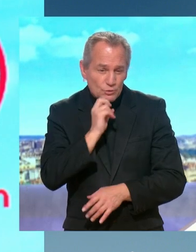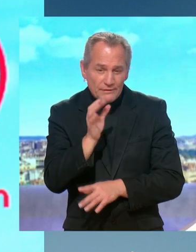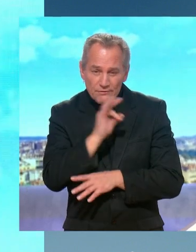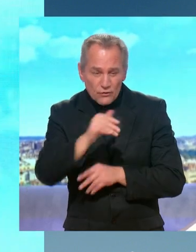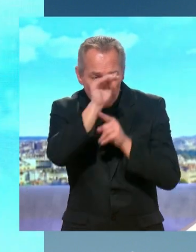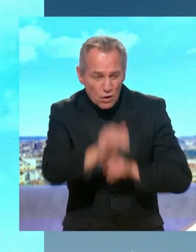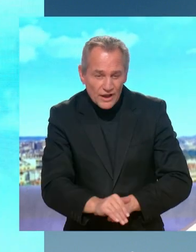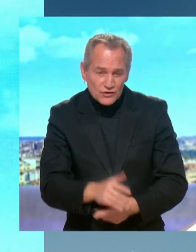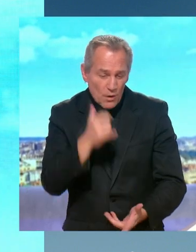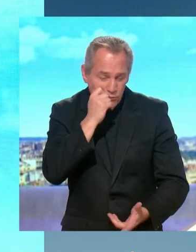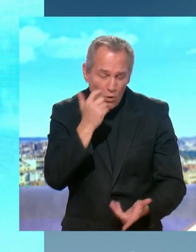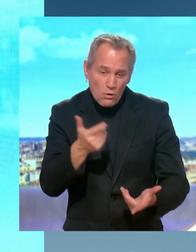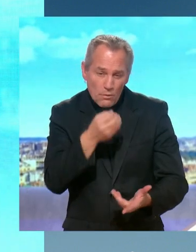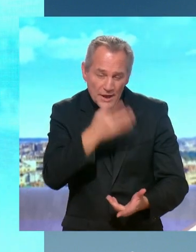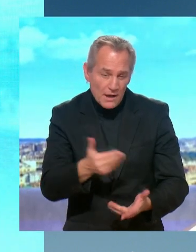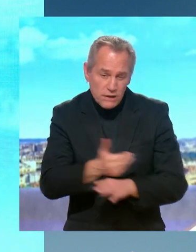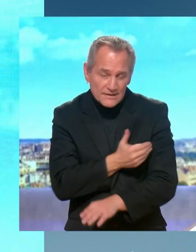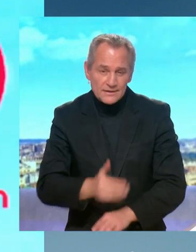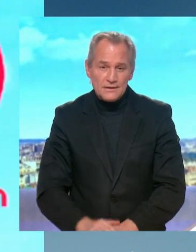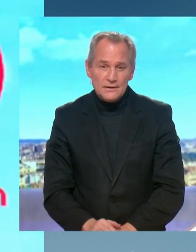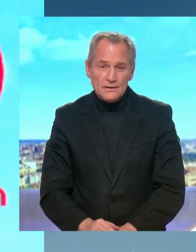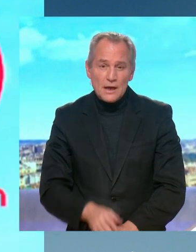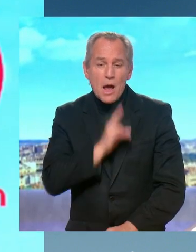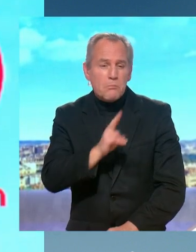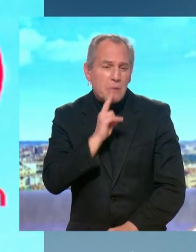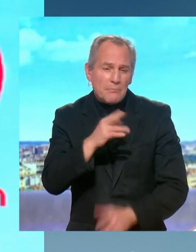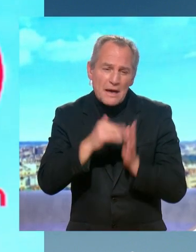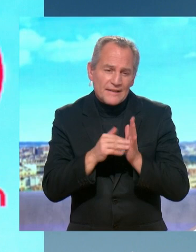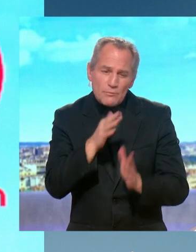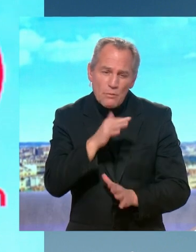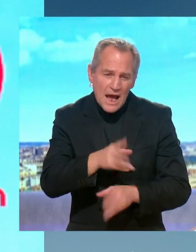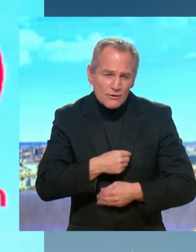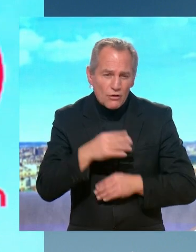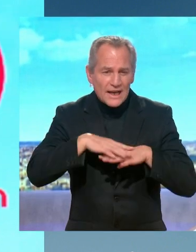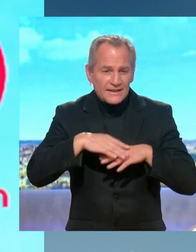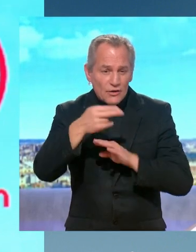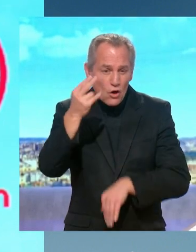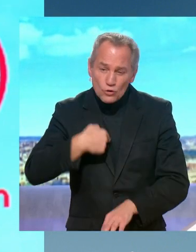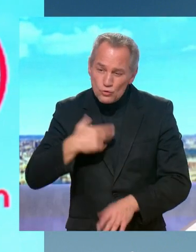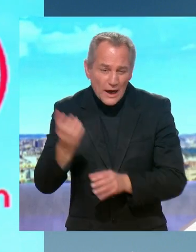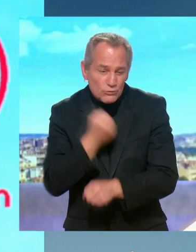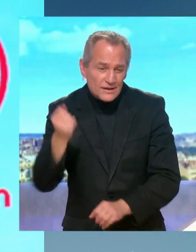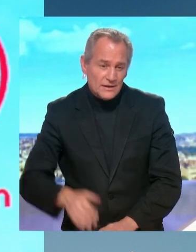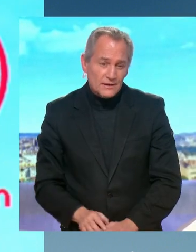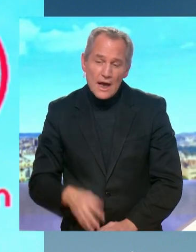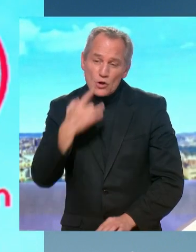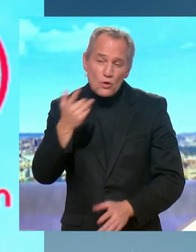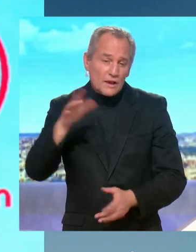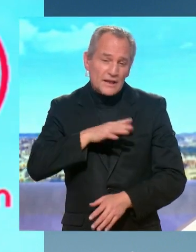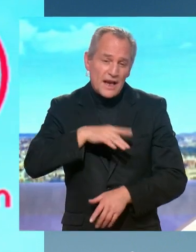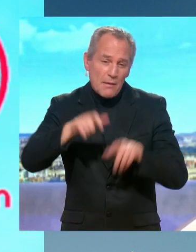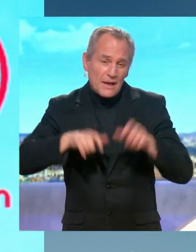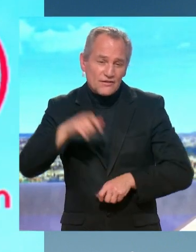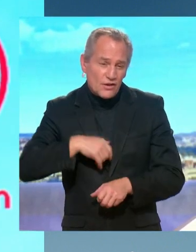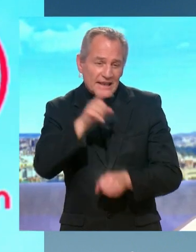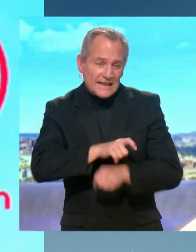On en dévoue de l'antisémitisme Et aujourd'hui c'est un point très important. Regardez, vous n'arriverez pas à accueillir le pape à Marseille dans les quartiers nord. Nous avons réussi à le faire. Donc il y aussi une forme de commentaire pour l'amour